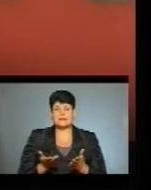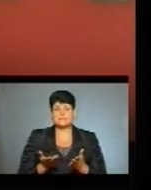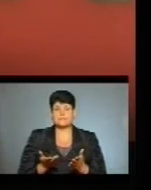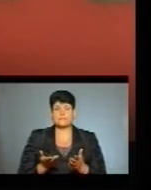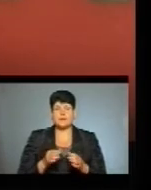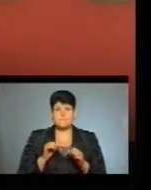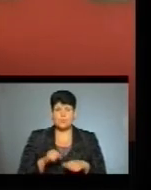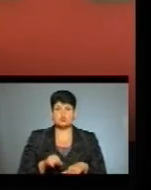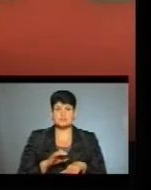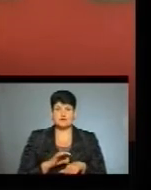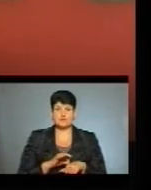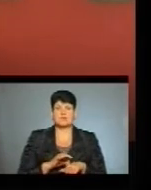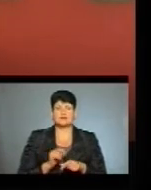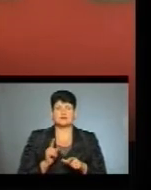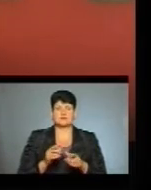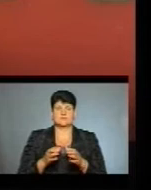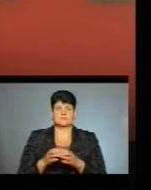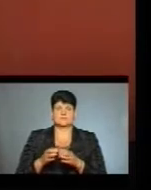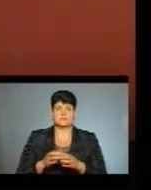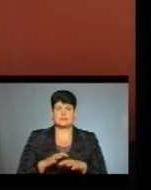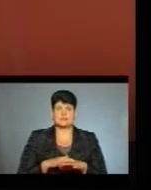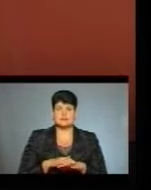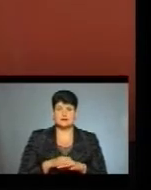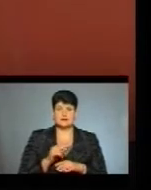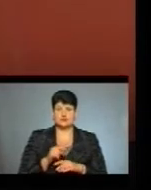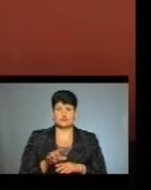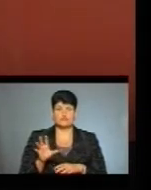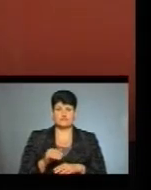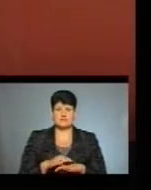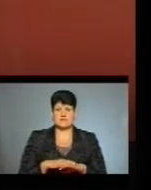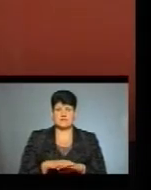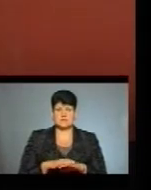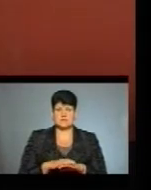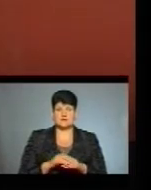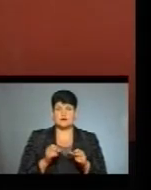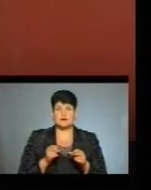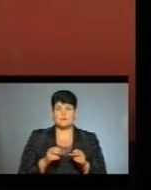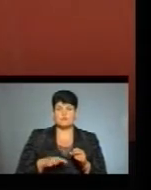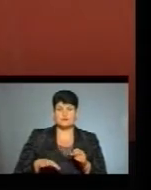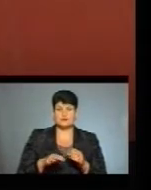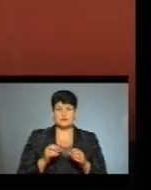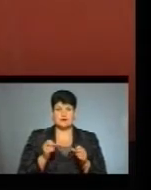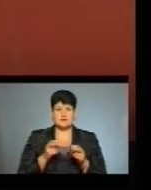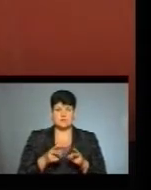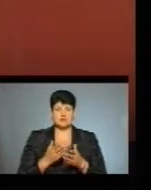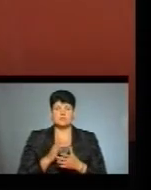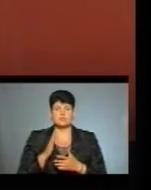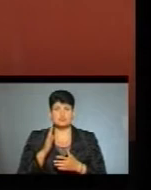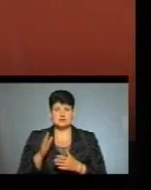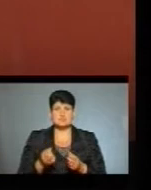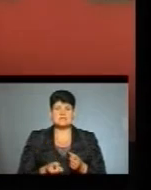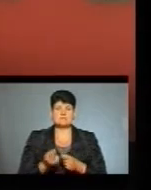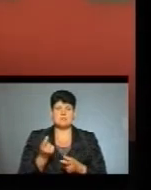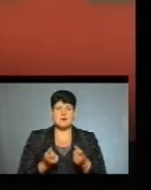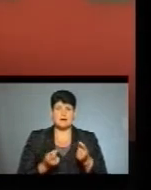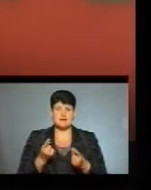якими може захворіти тільки певні категорії населення, то тут все населення в зоні ризику. Чи прогнозуються спалахи дифтерії та